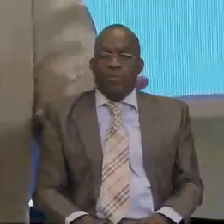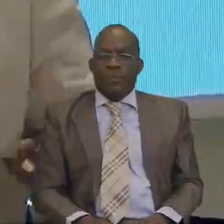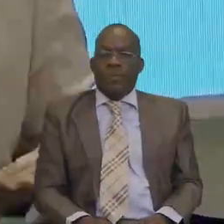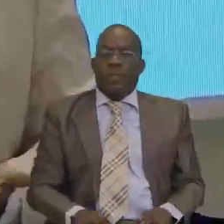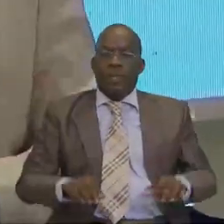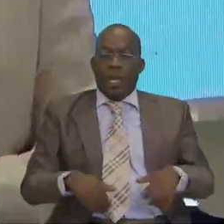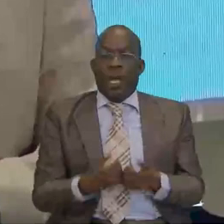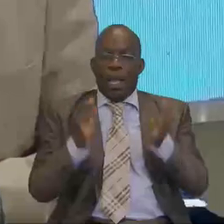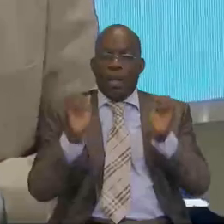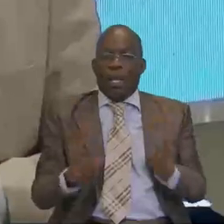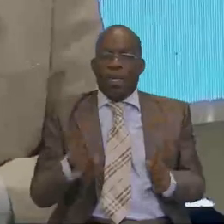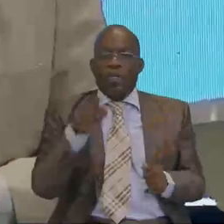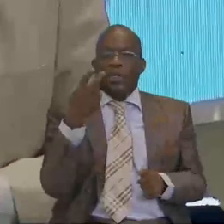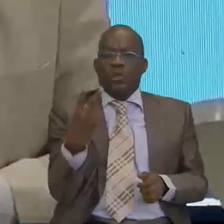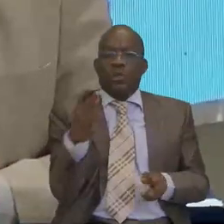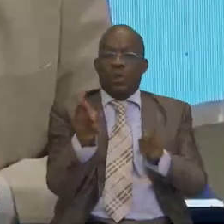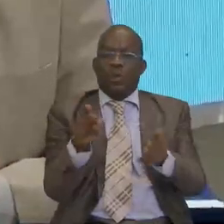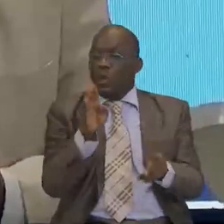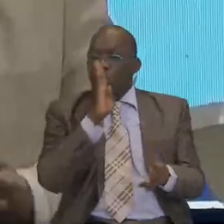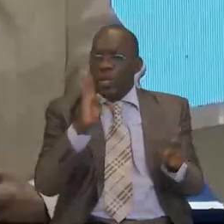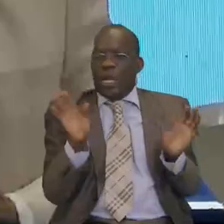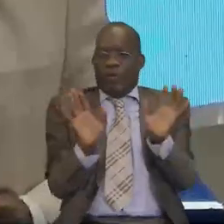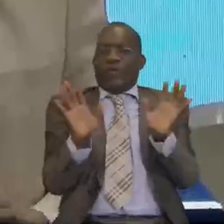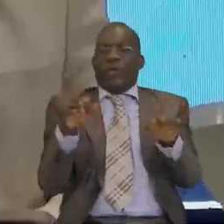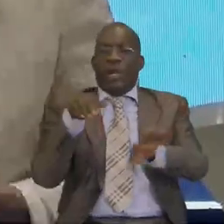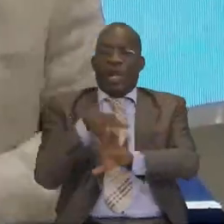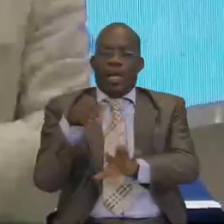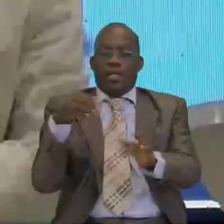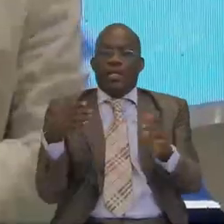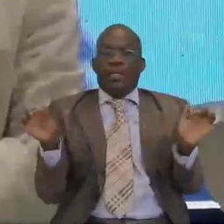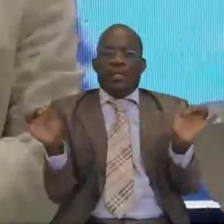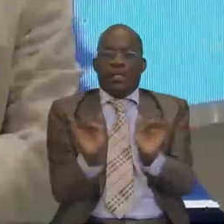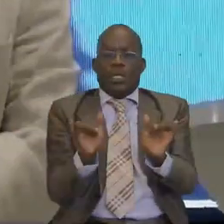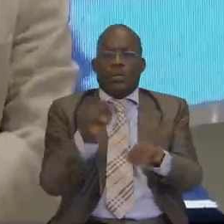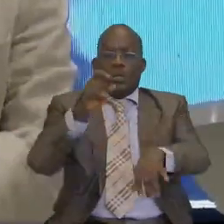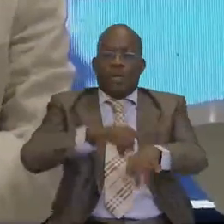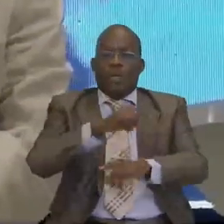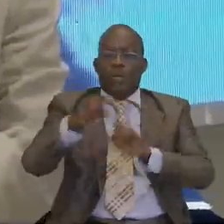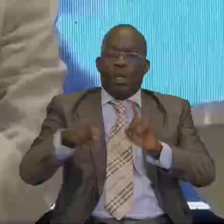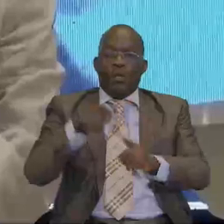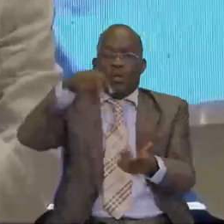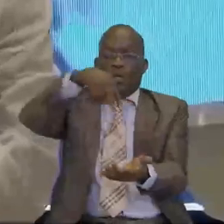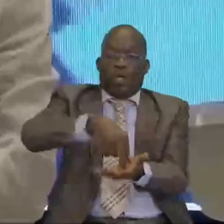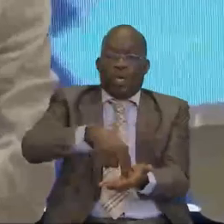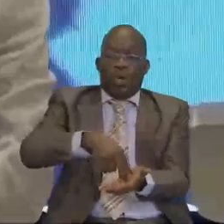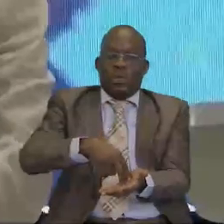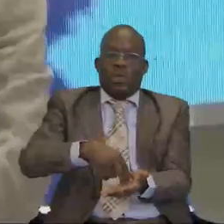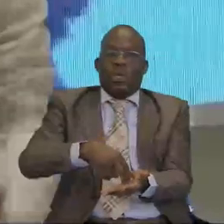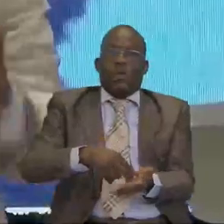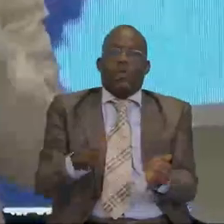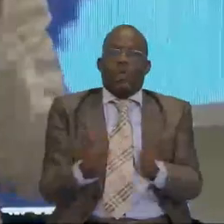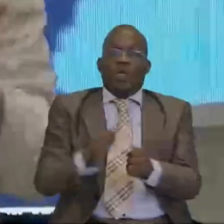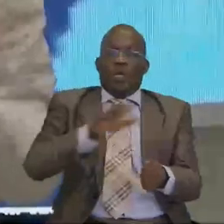Comment deux personnes peuvent trembler au même moment? Quand tu tiens debout, avec Christ en